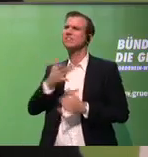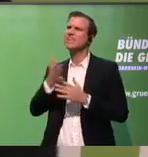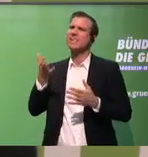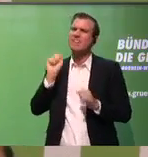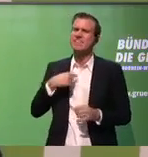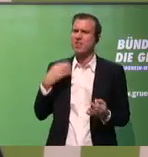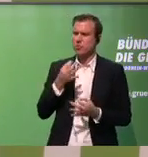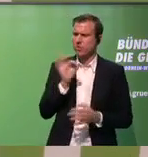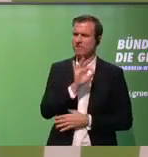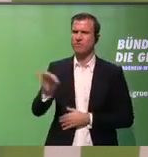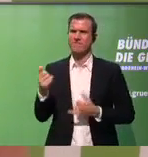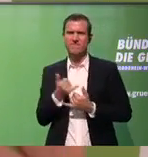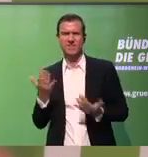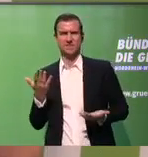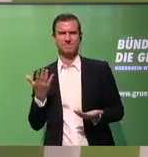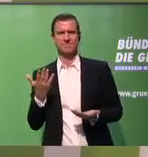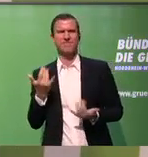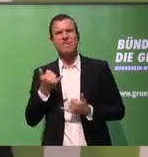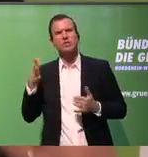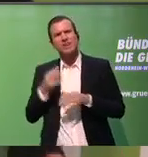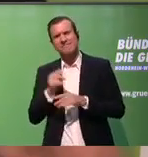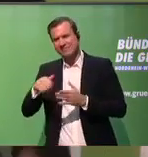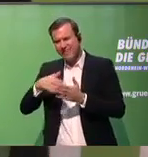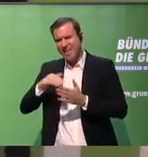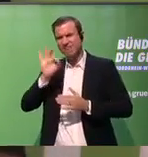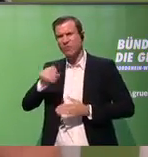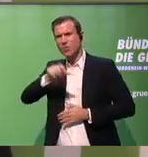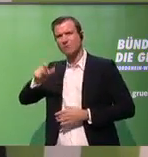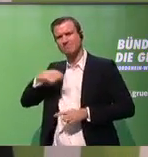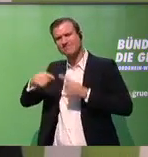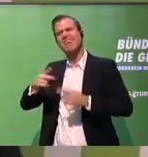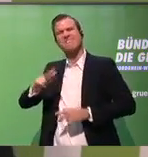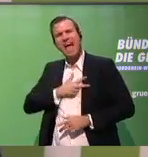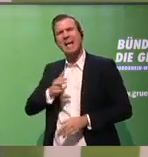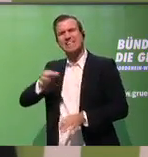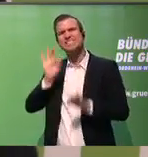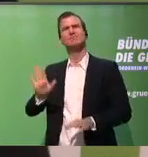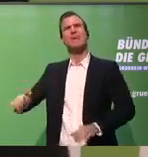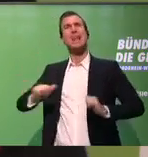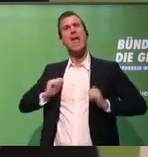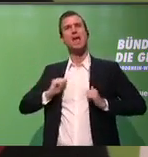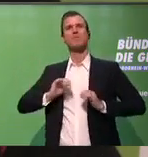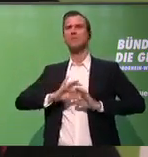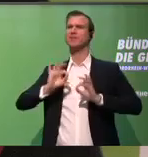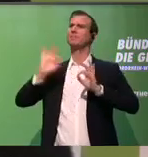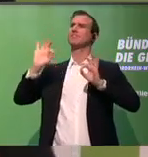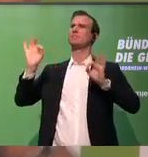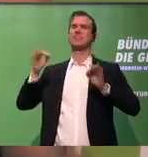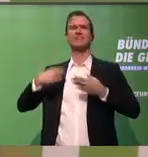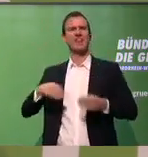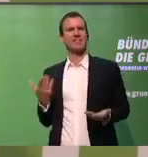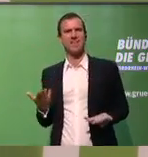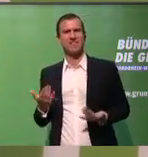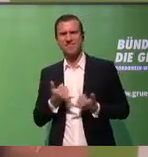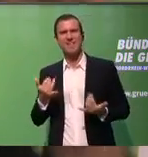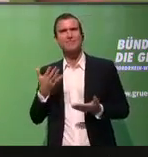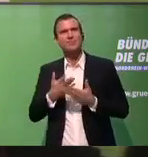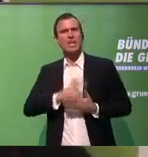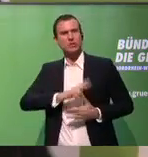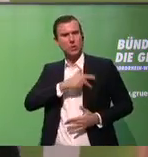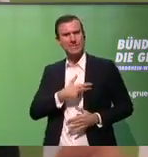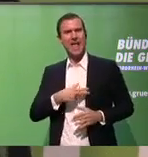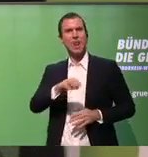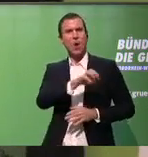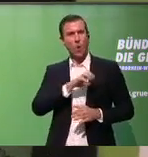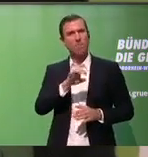Europa und wie kommen wir da weiter, sodass es wirklich für Menschen ganz konkrete Verbesserungen in ihrem Leben gibt. Und da müssen wir ran. Wir müssen das soziale Europa uns